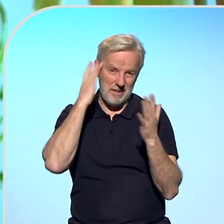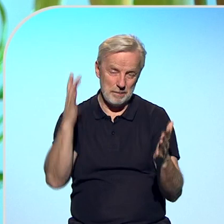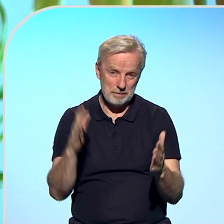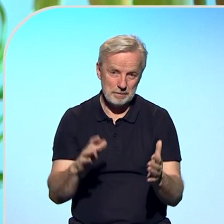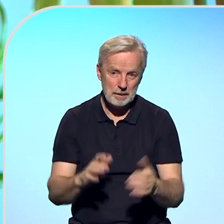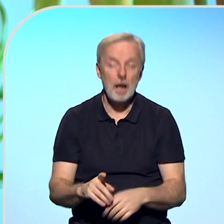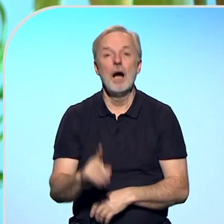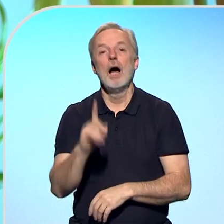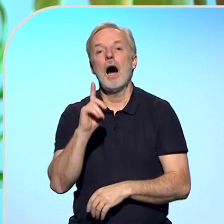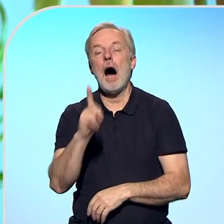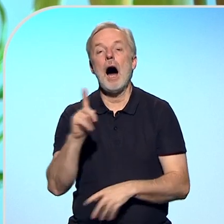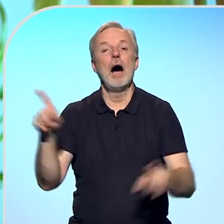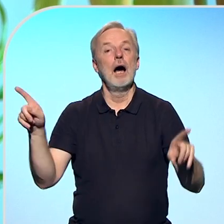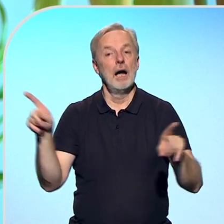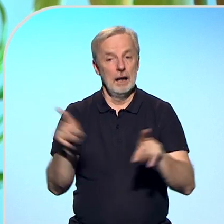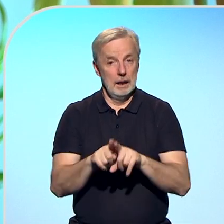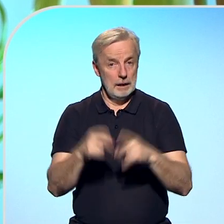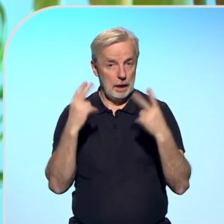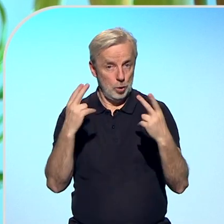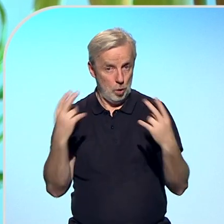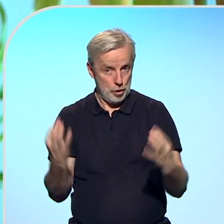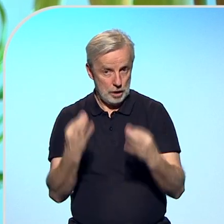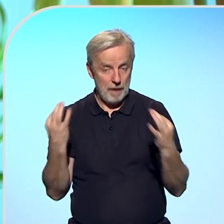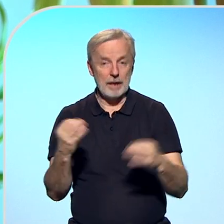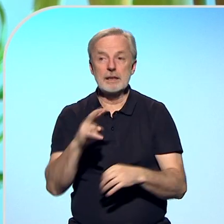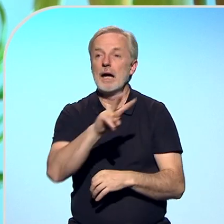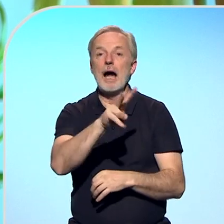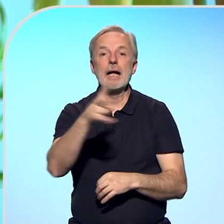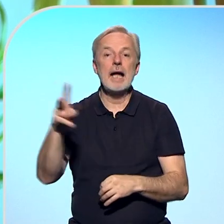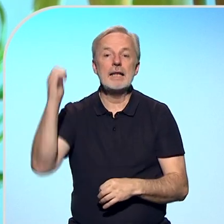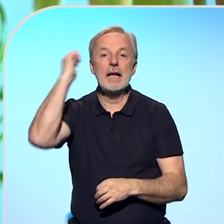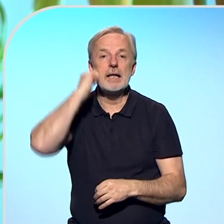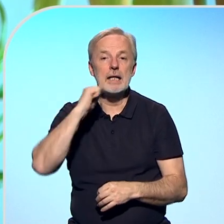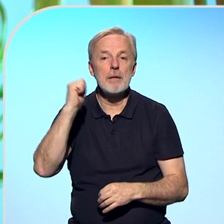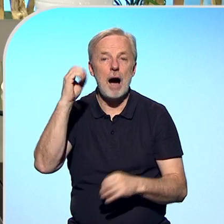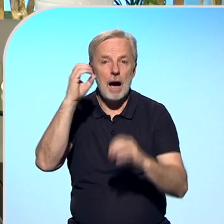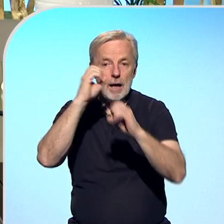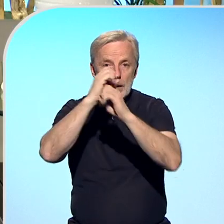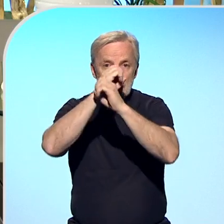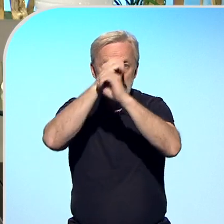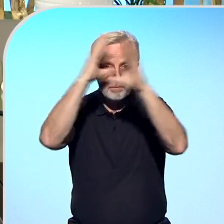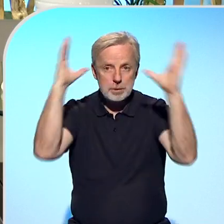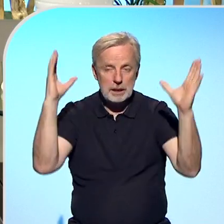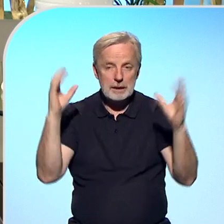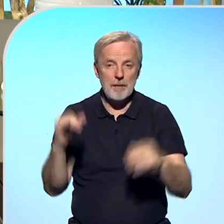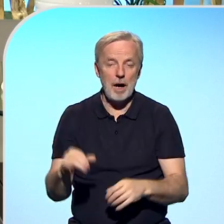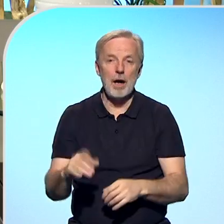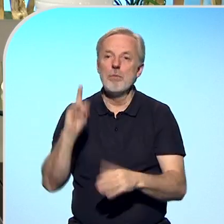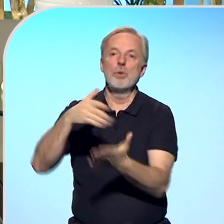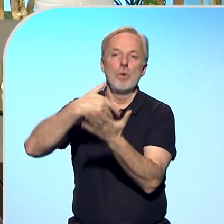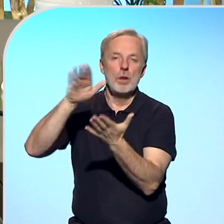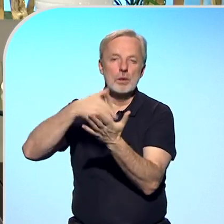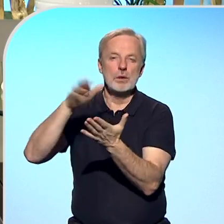ktorú častokrát stretávam, je taká tá predstava, že hypotéku nebude môcť platiť za skôr ako 30 rokov